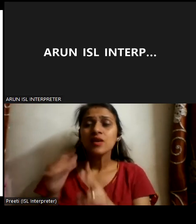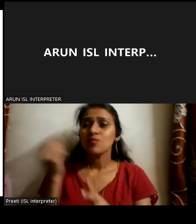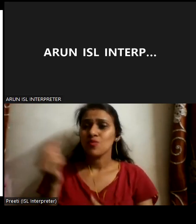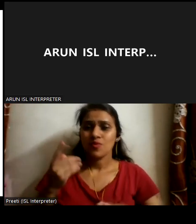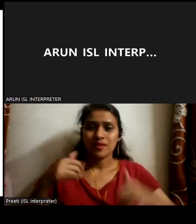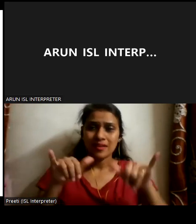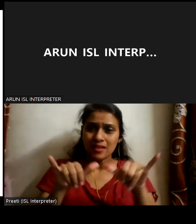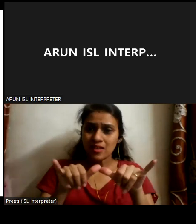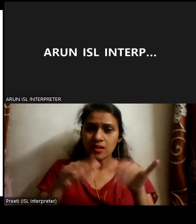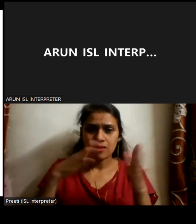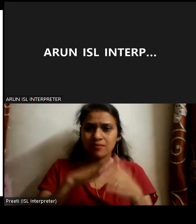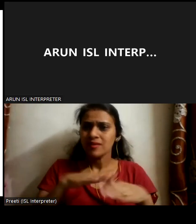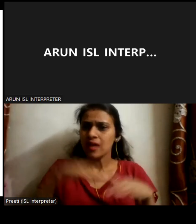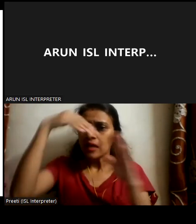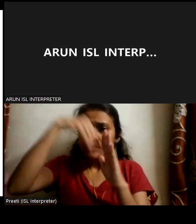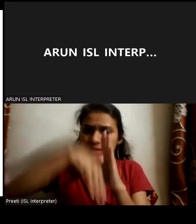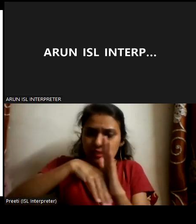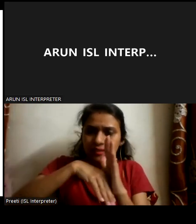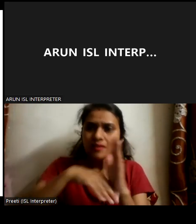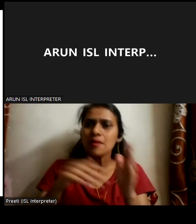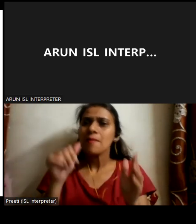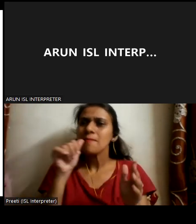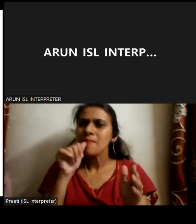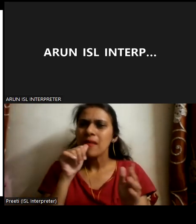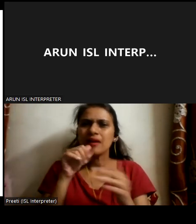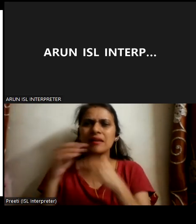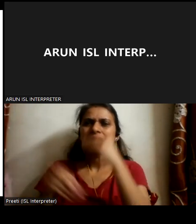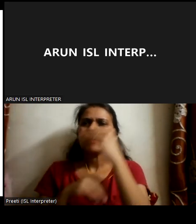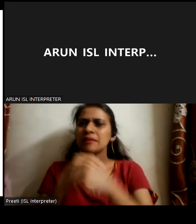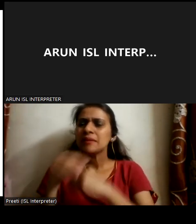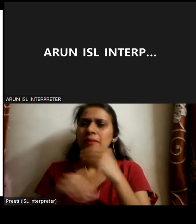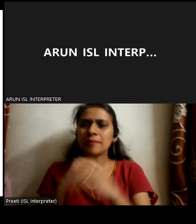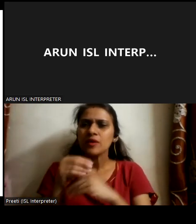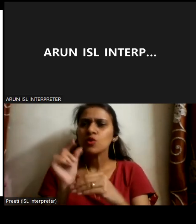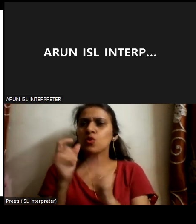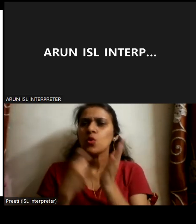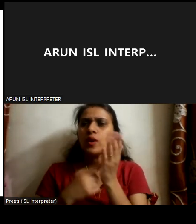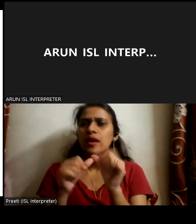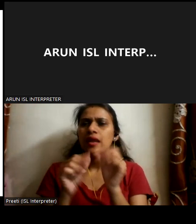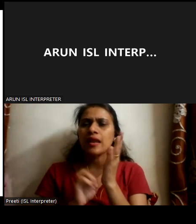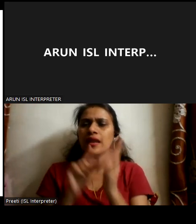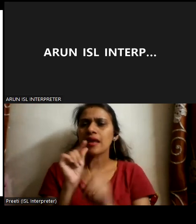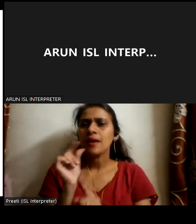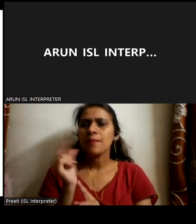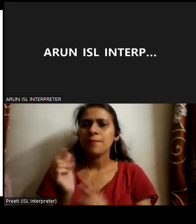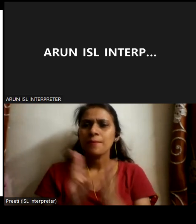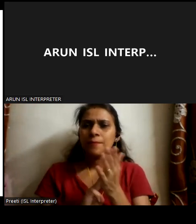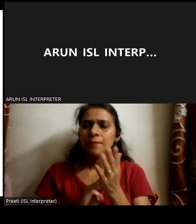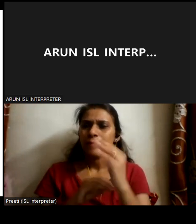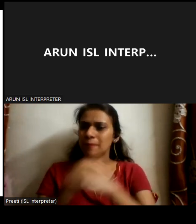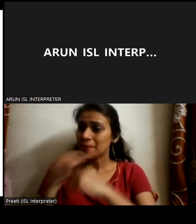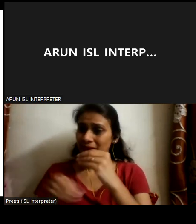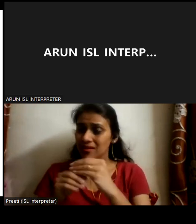उसमें यूरेनियम मिक्स हो रहा है, वो पल्यूट हो गया है, प्रदूषित हो चुका है, तो वहां पे अगर हम कुछ ऐसे